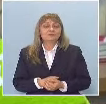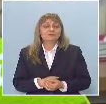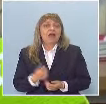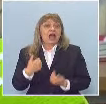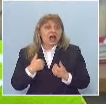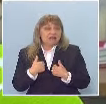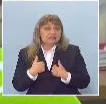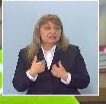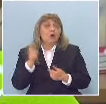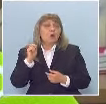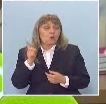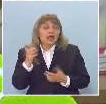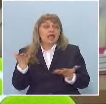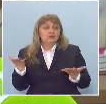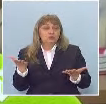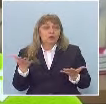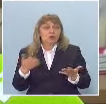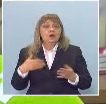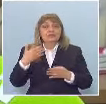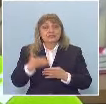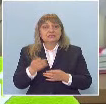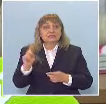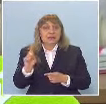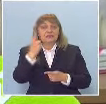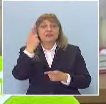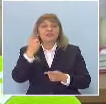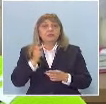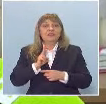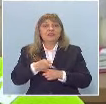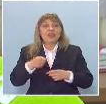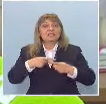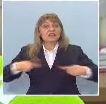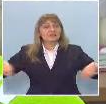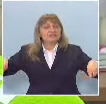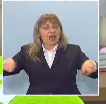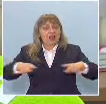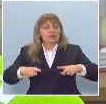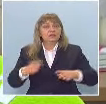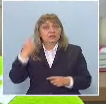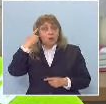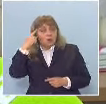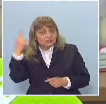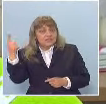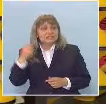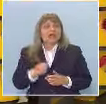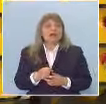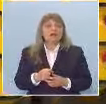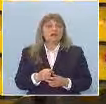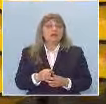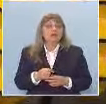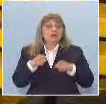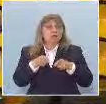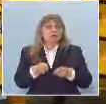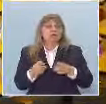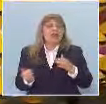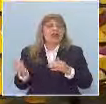Аз когато се явих и за първи път влязох в залата, осъзнах, че това